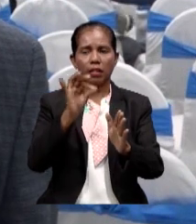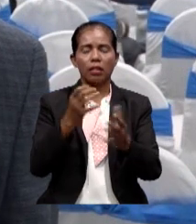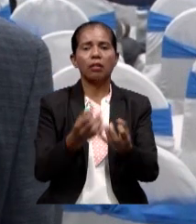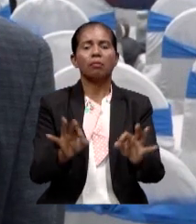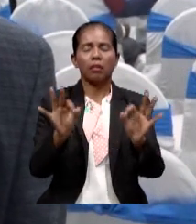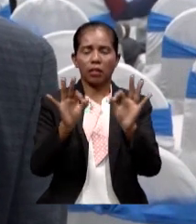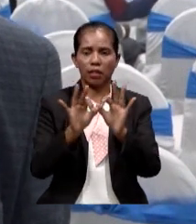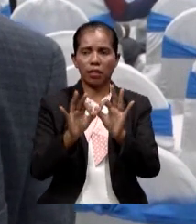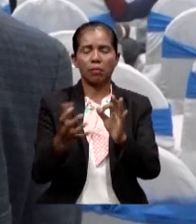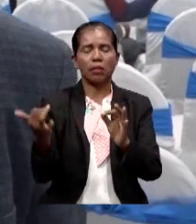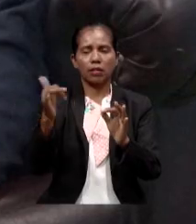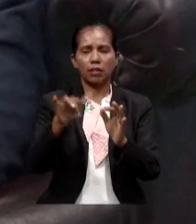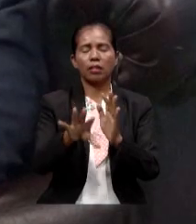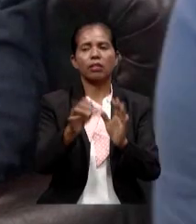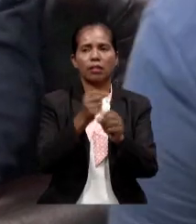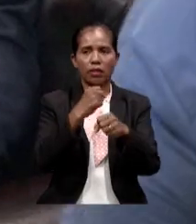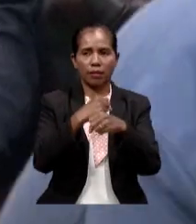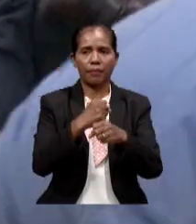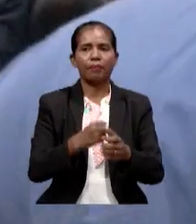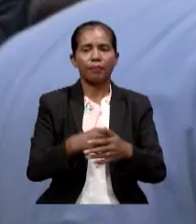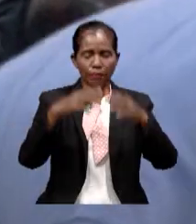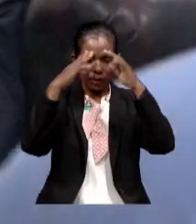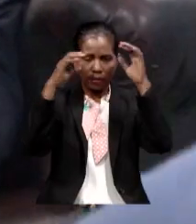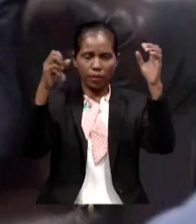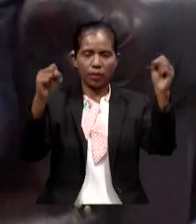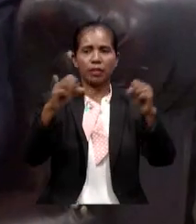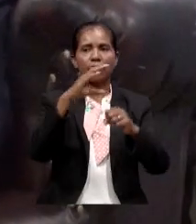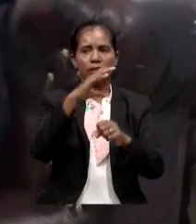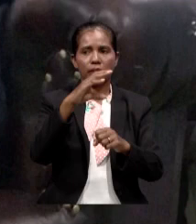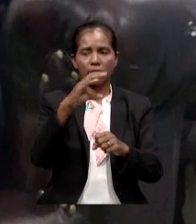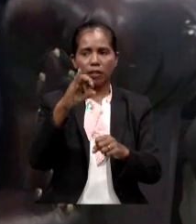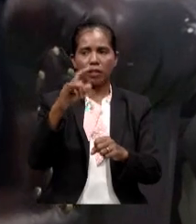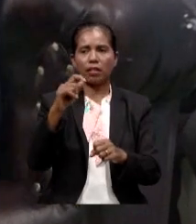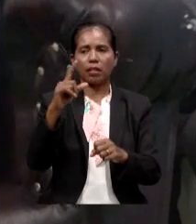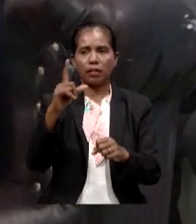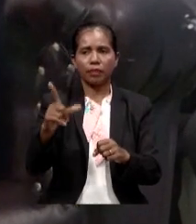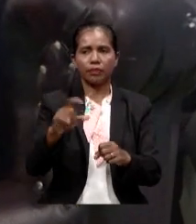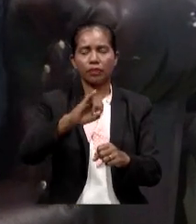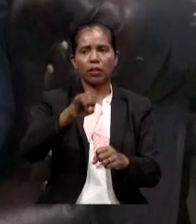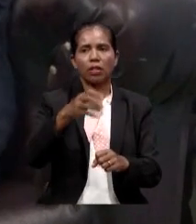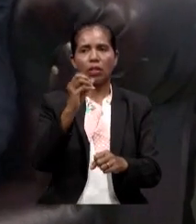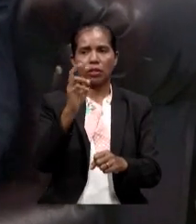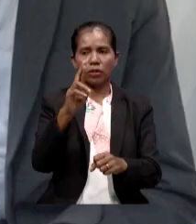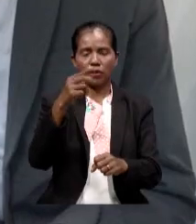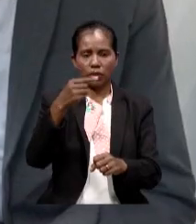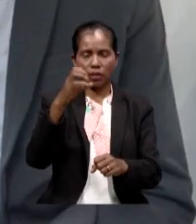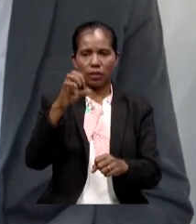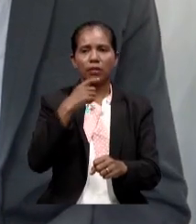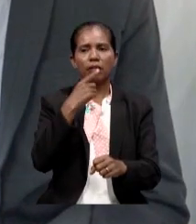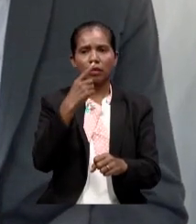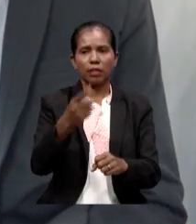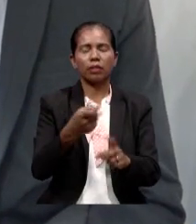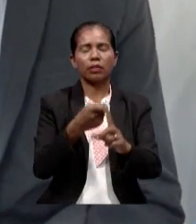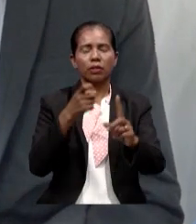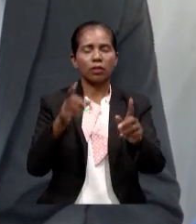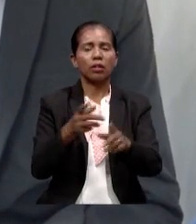programa unitil ne. Ia. Președinte Camara Comerț și Industrie Timor Leste George Manuel de Araújo Serrano, husu